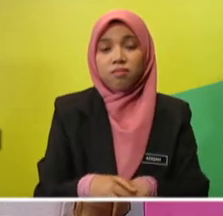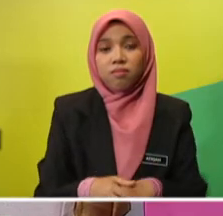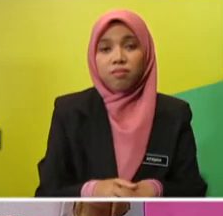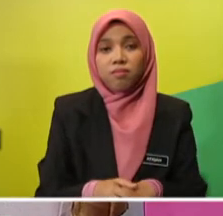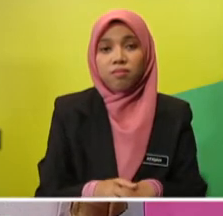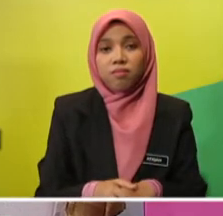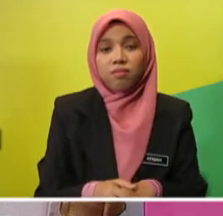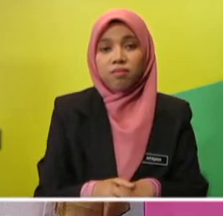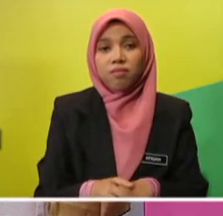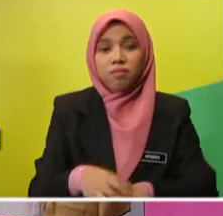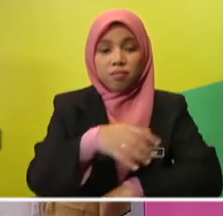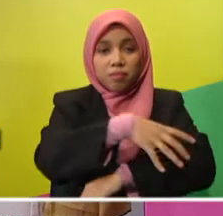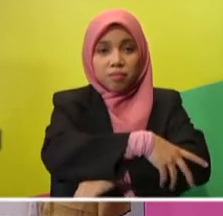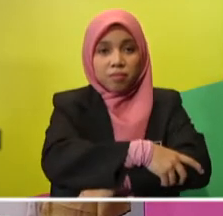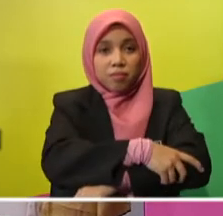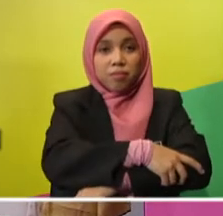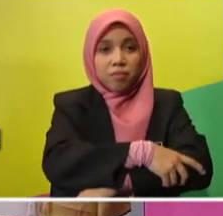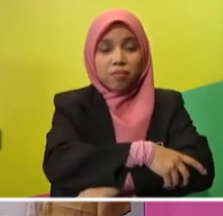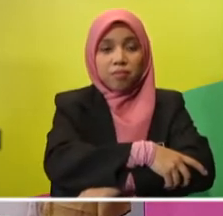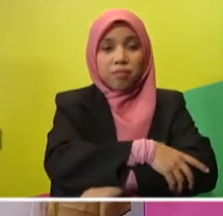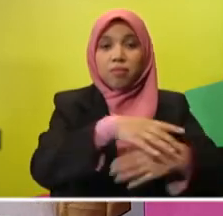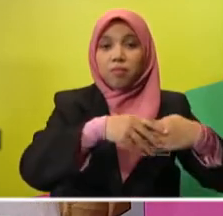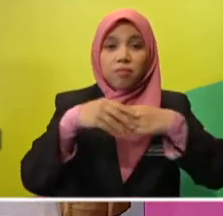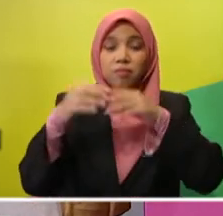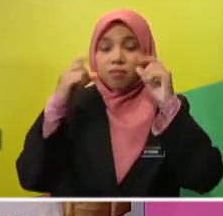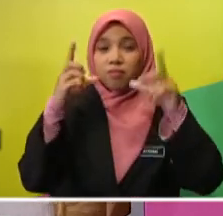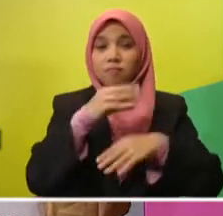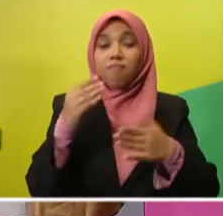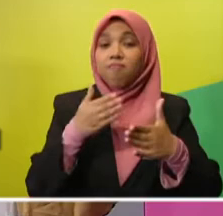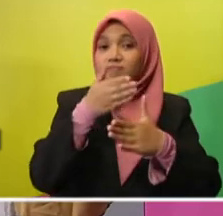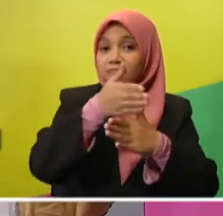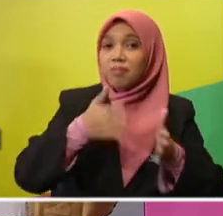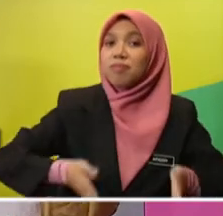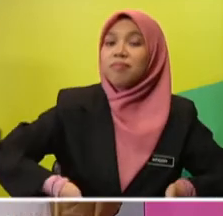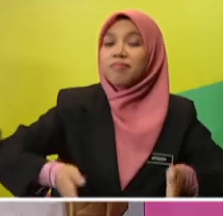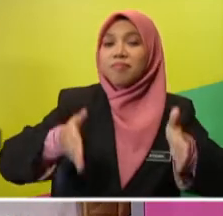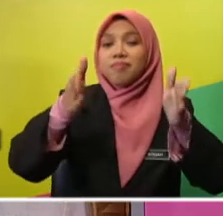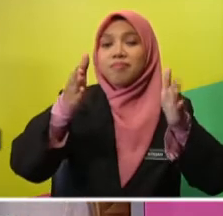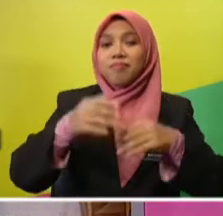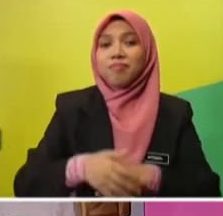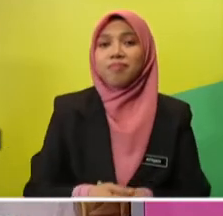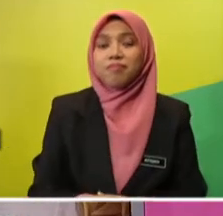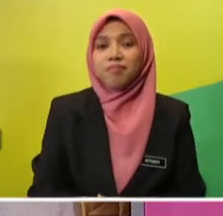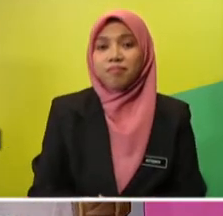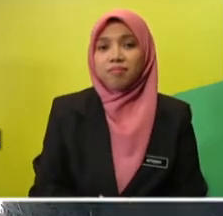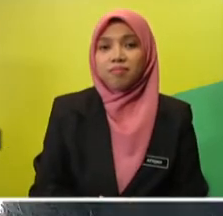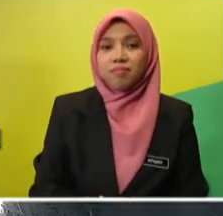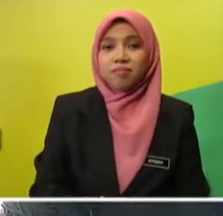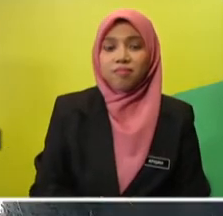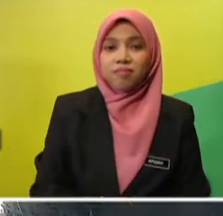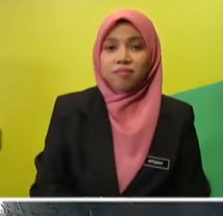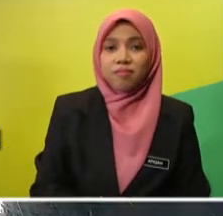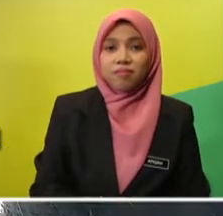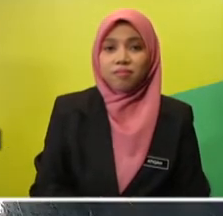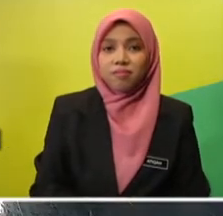dan teruskan perjalanan. Okey, cuba Kak Rina tengok betul-betul. Kedudukan, kedudukan pemandu celik itu di mana? Pemandu celik